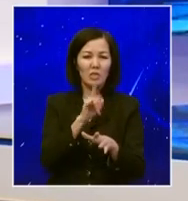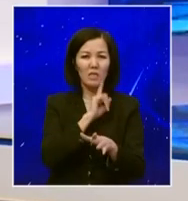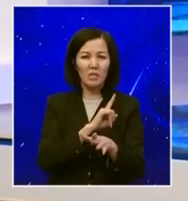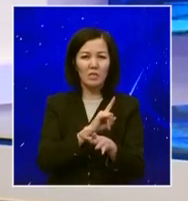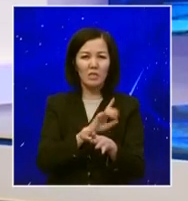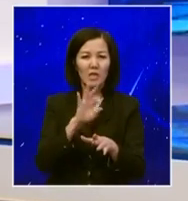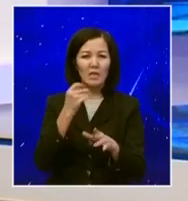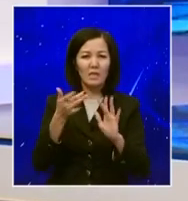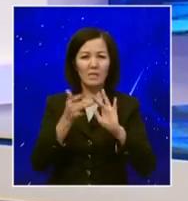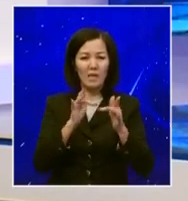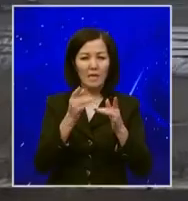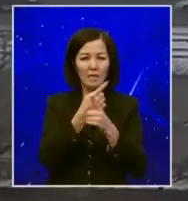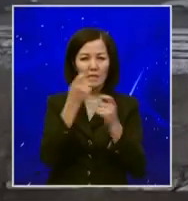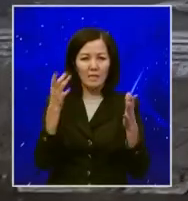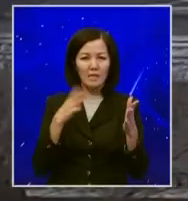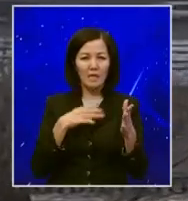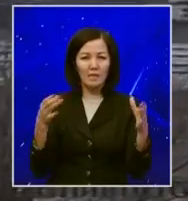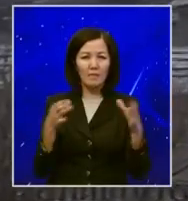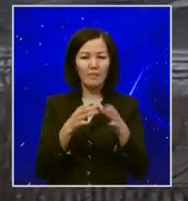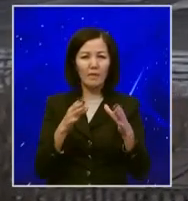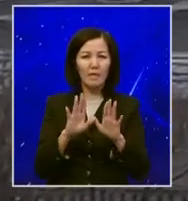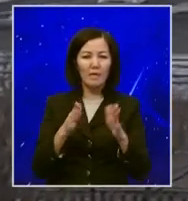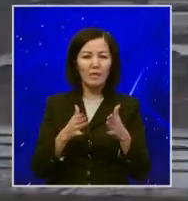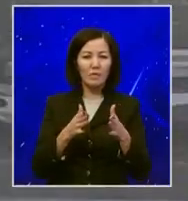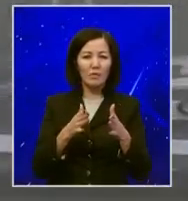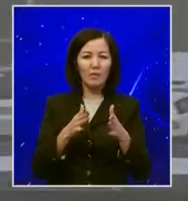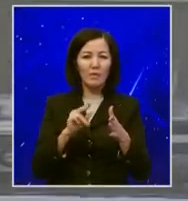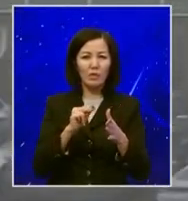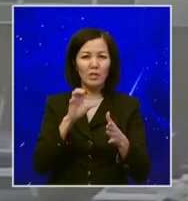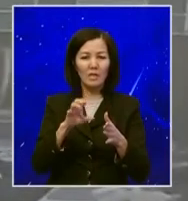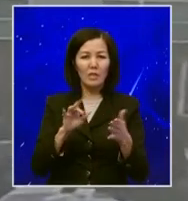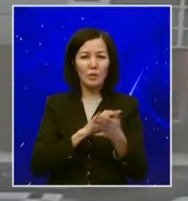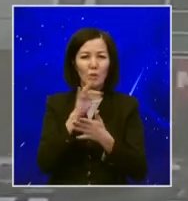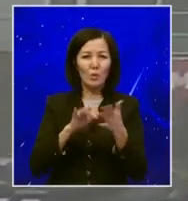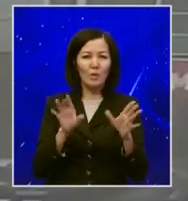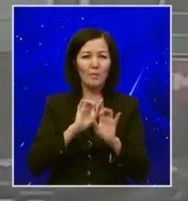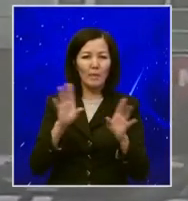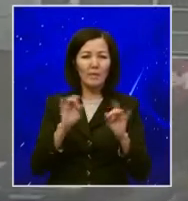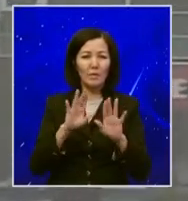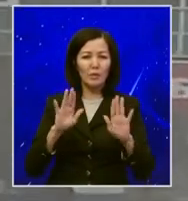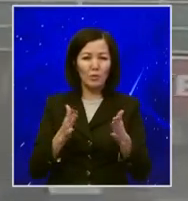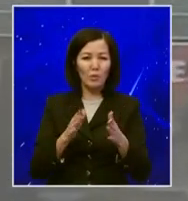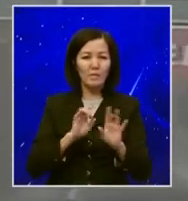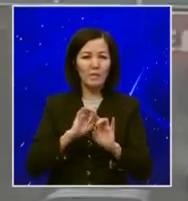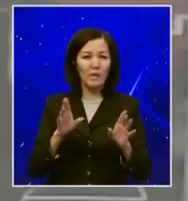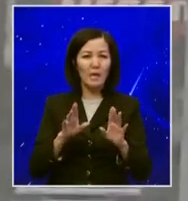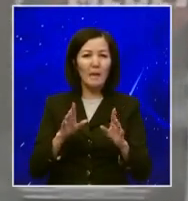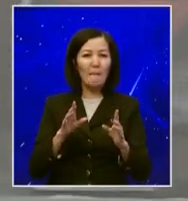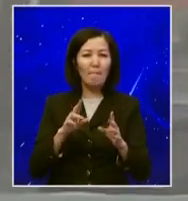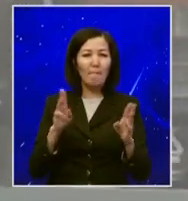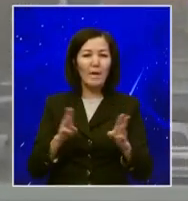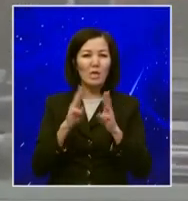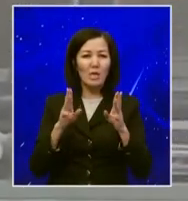в социальных сетях. В департаменте по чрезвычайным ситуациям города прокомментировали ситуацию. По сообщениям,